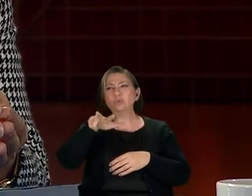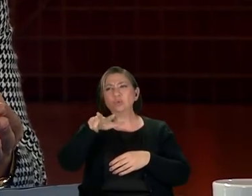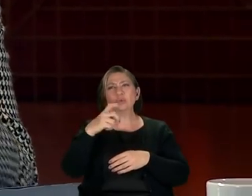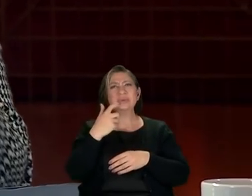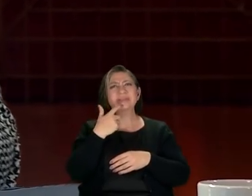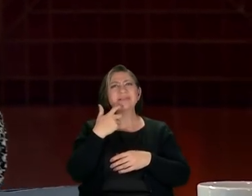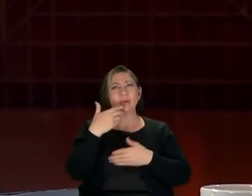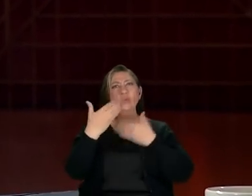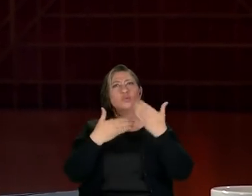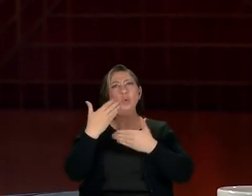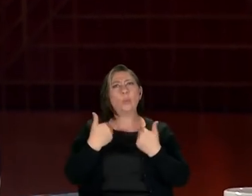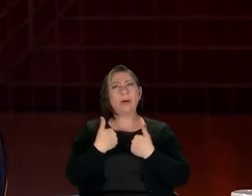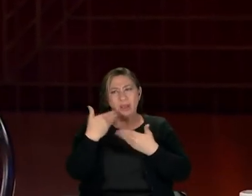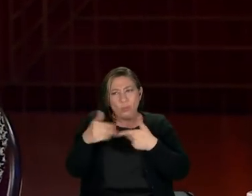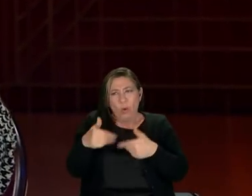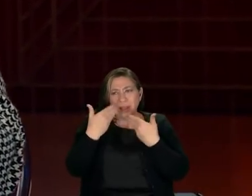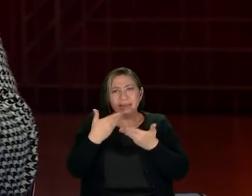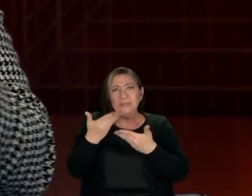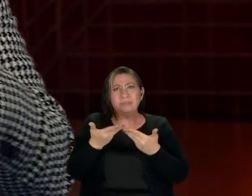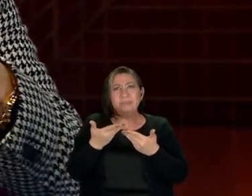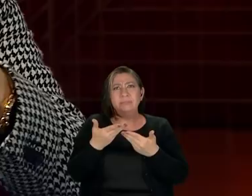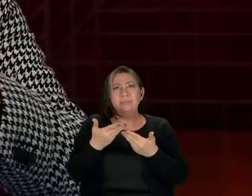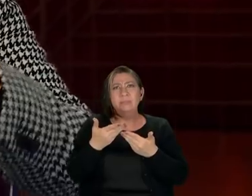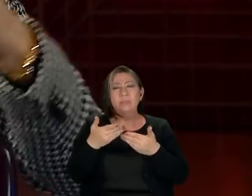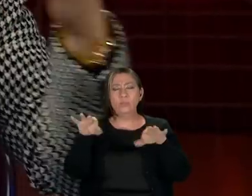senesinden söz ediyorum. Şimdi bugün